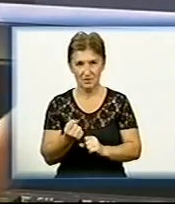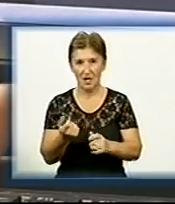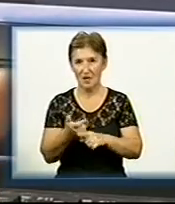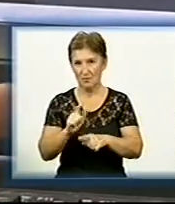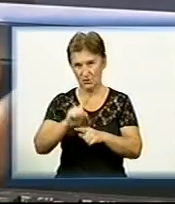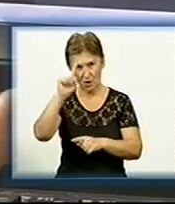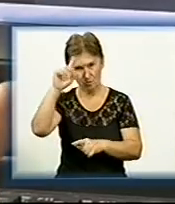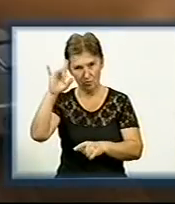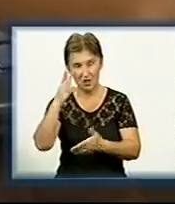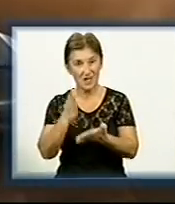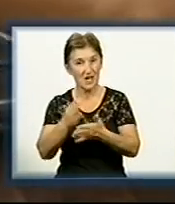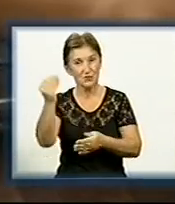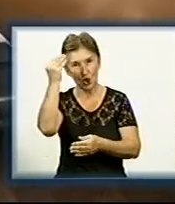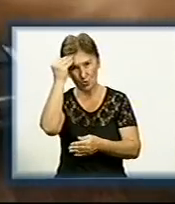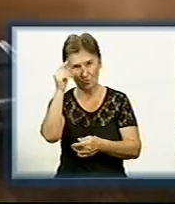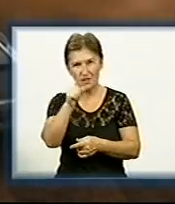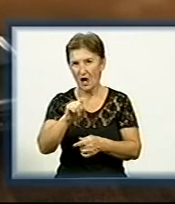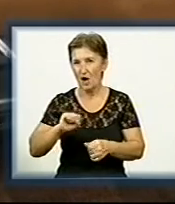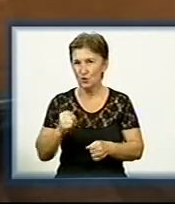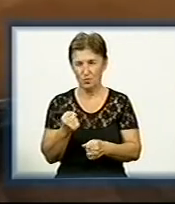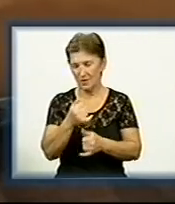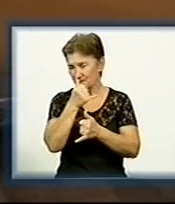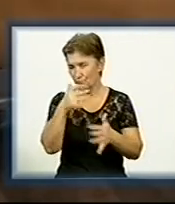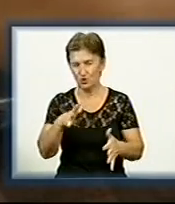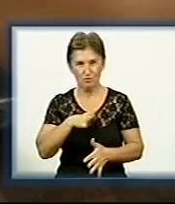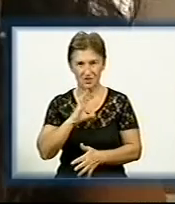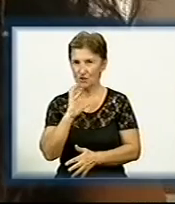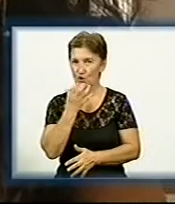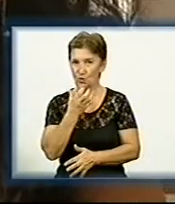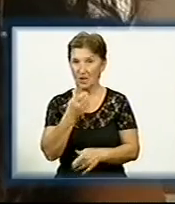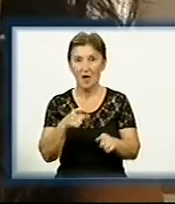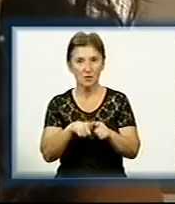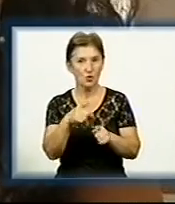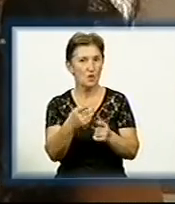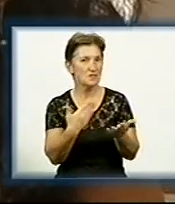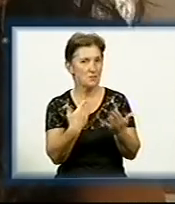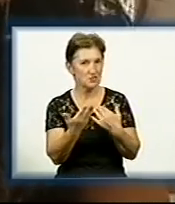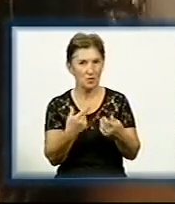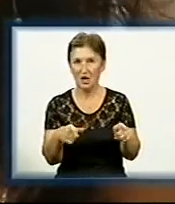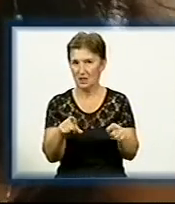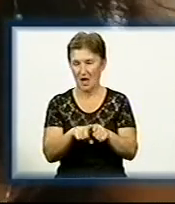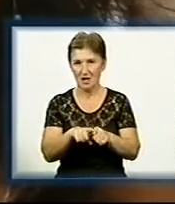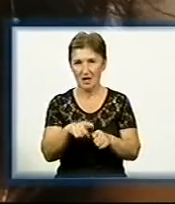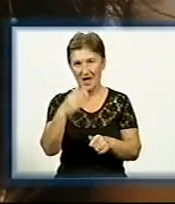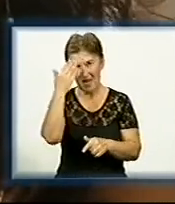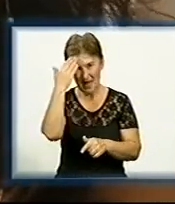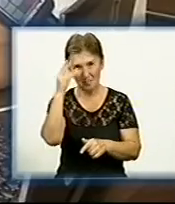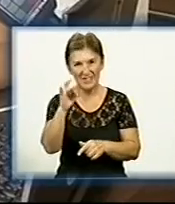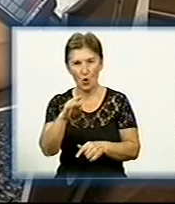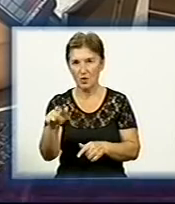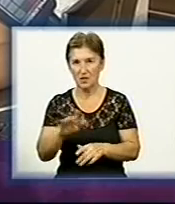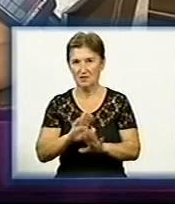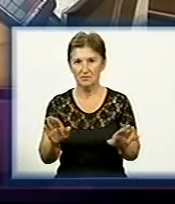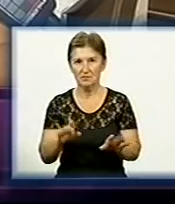популярнішим. Існує думка, що ця дружба не може бути серйозною. Але учасники такого спілкування та психологи так не вважають. У меня